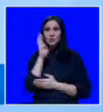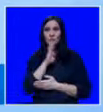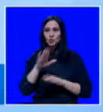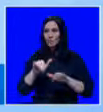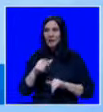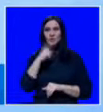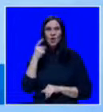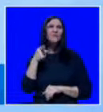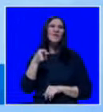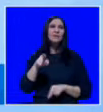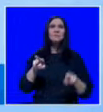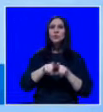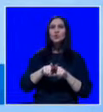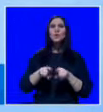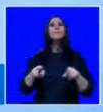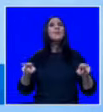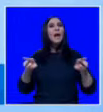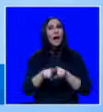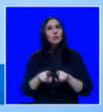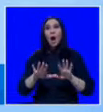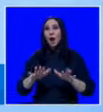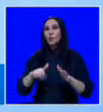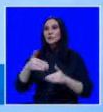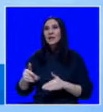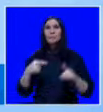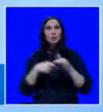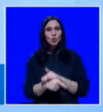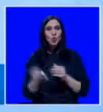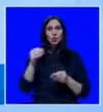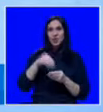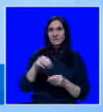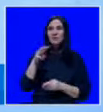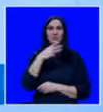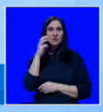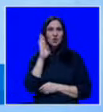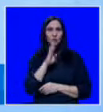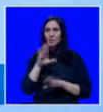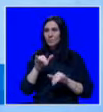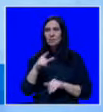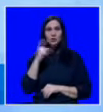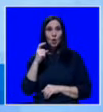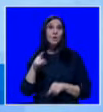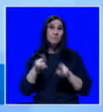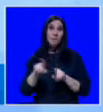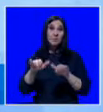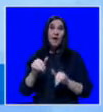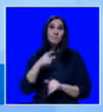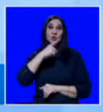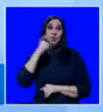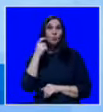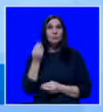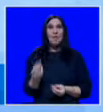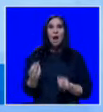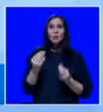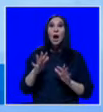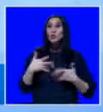съвършено същото, както ако след матурата се явят 300 души и приемем 100. Отново приемаме 100-те най-добри. Ако искате да снижите качеството,